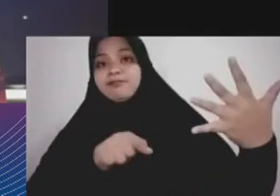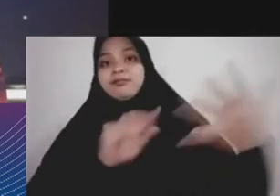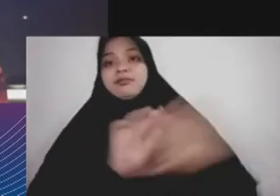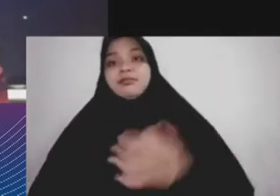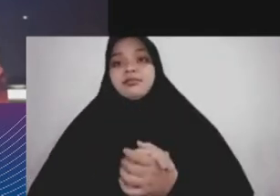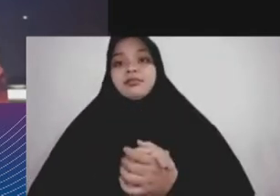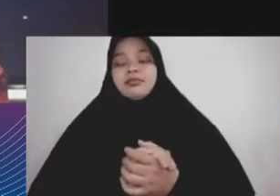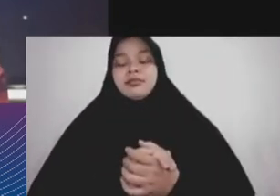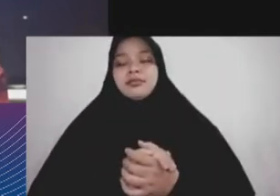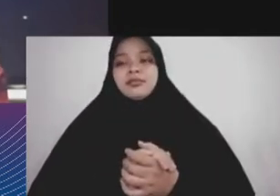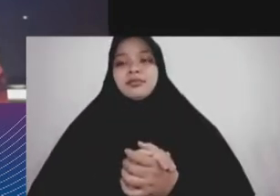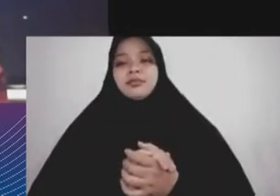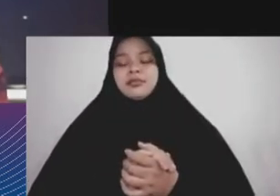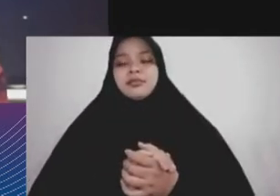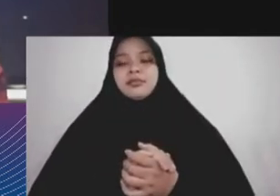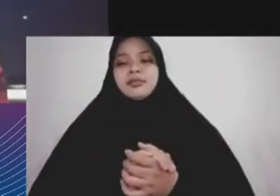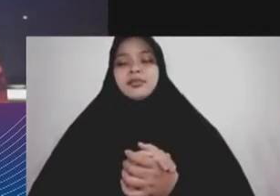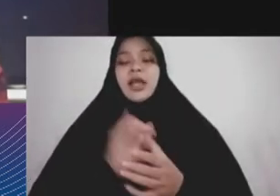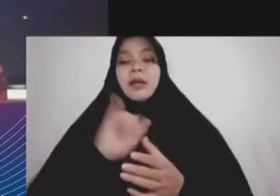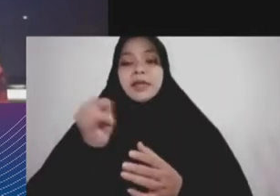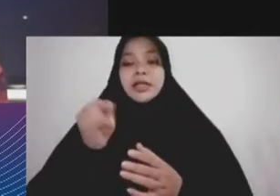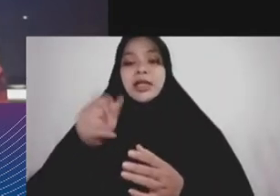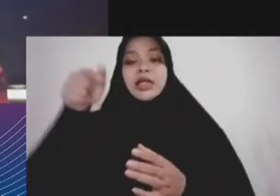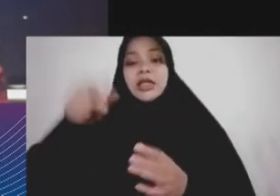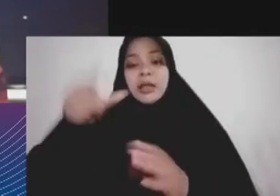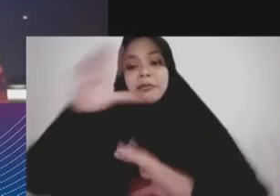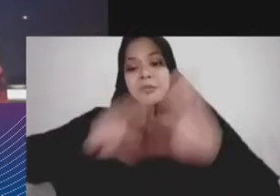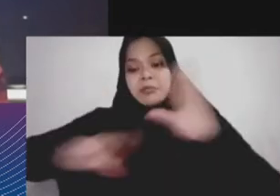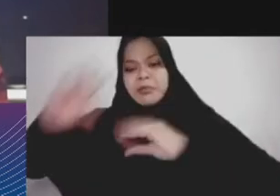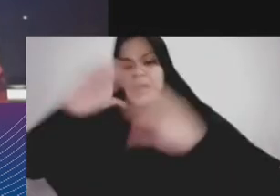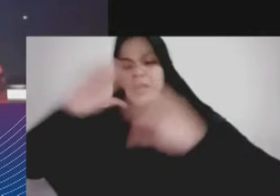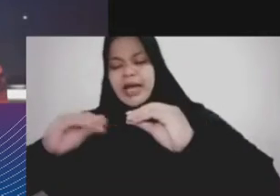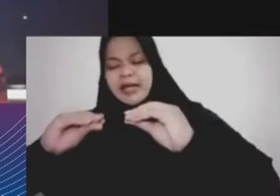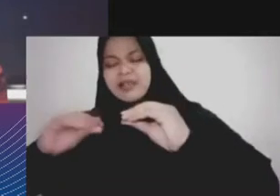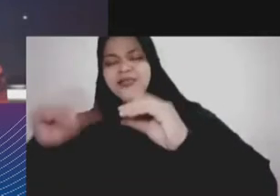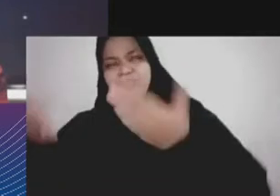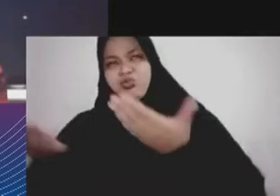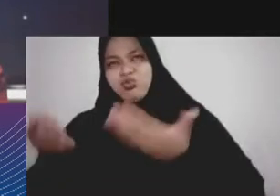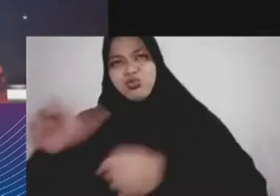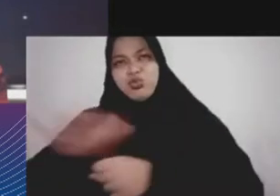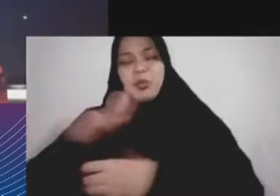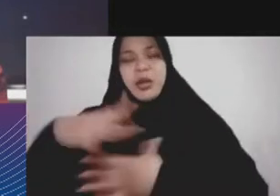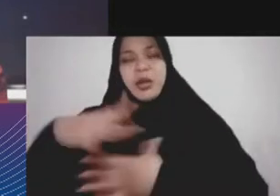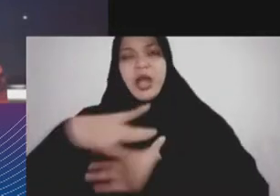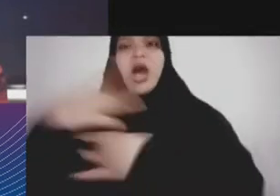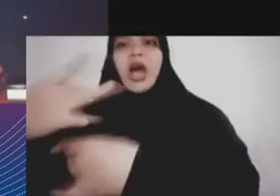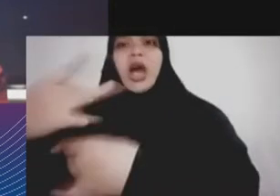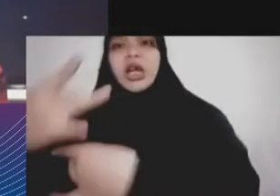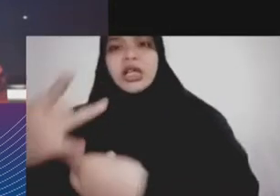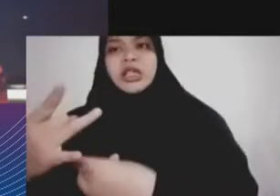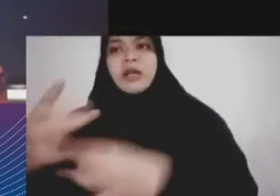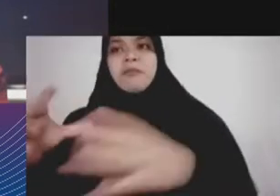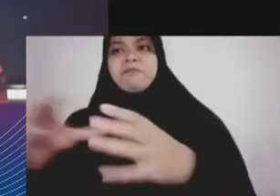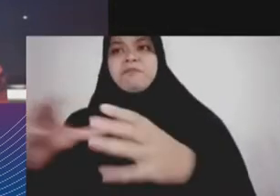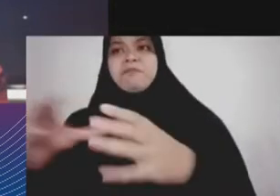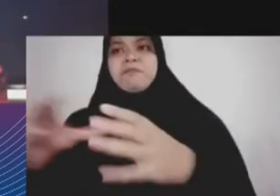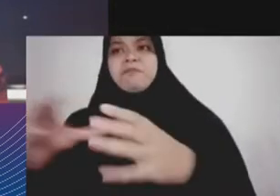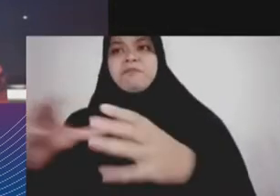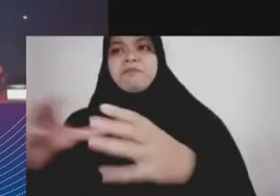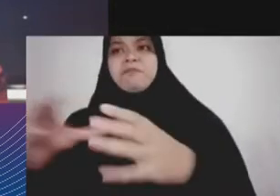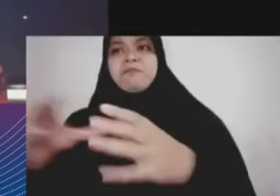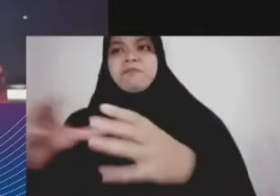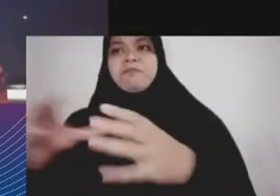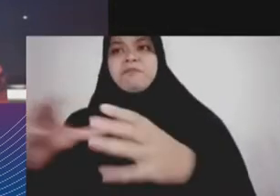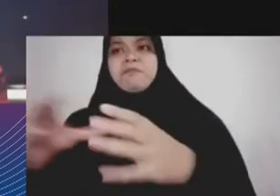menjadi sejauh ini pembahasan yang cukup menarik, yang menjadi cukup banyak melahirkan debat di DPR,